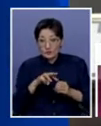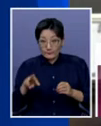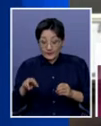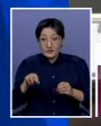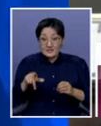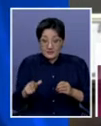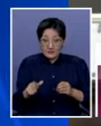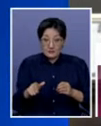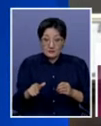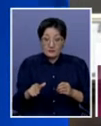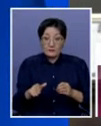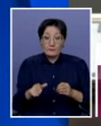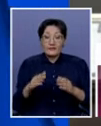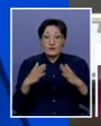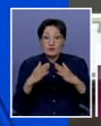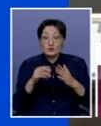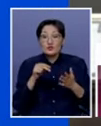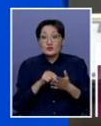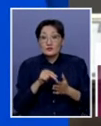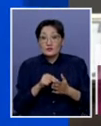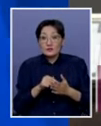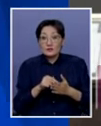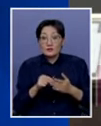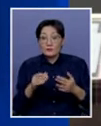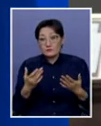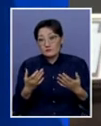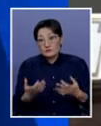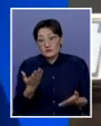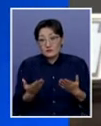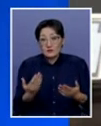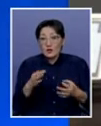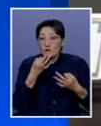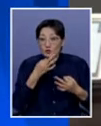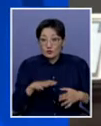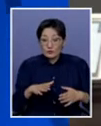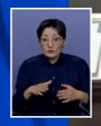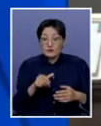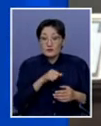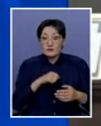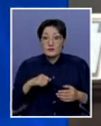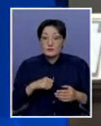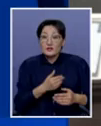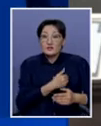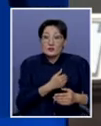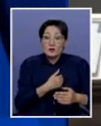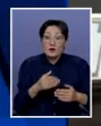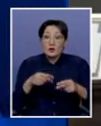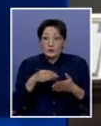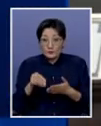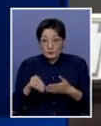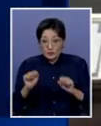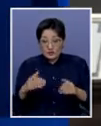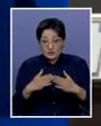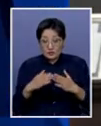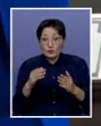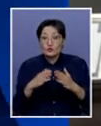теңгені құрайды. Үйдің сомасы шектелмеген, яғни сіз кез келген өзіңізге қалаған үйді алуыңызға болады.